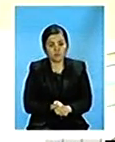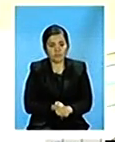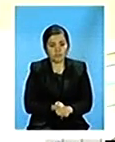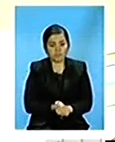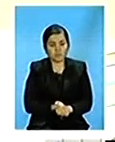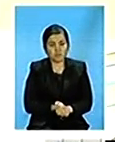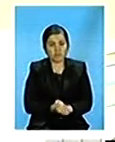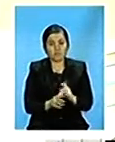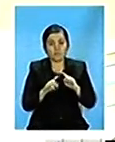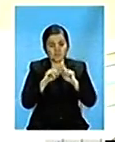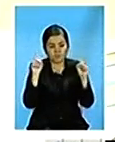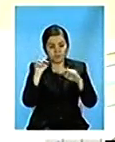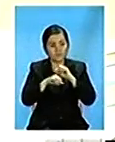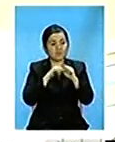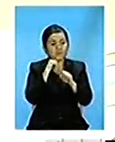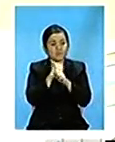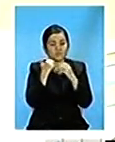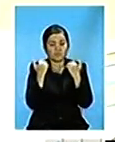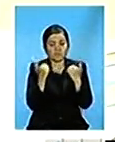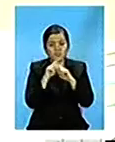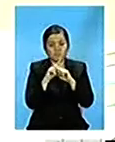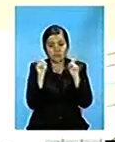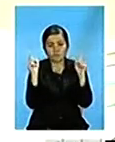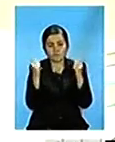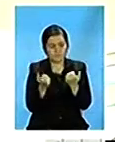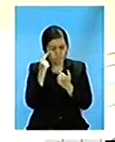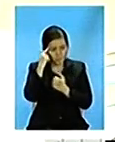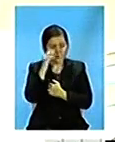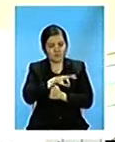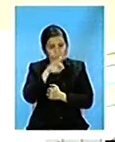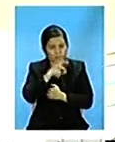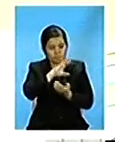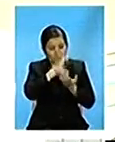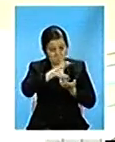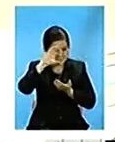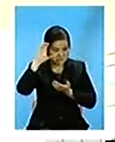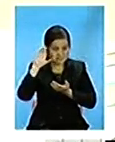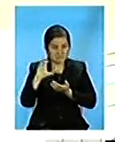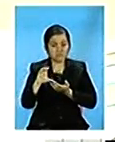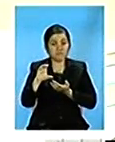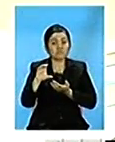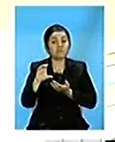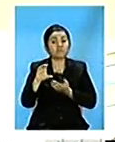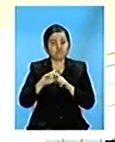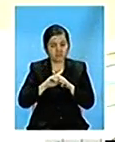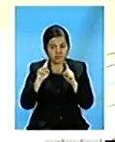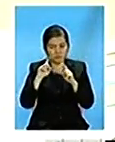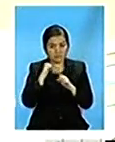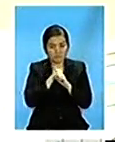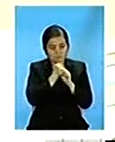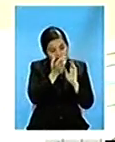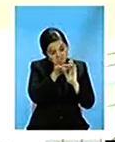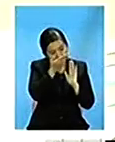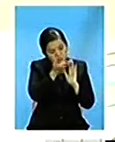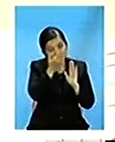แต่ปีนี้รู้สึกจะได้เงินงบประมาณเยอะแทนที่จะเร่งไปทำตอนต้นน้ำให้ทักษะ